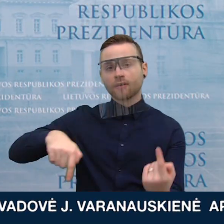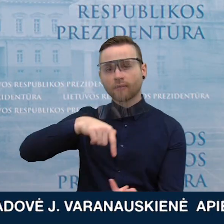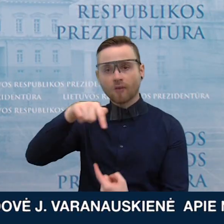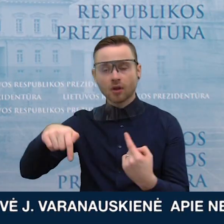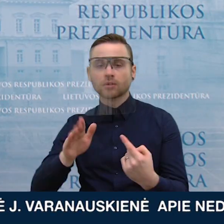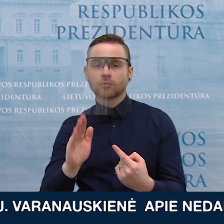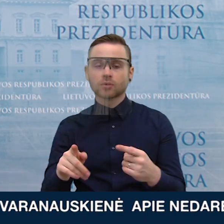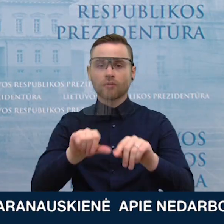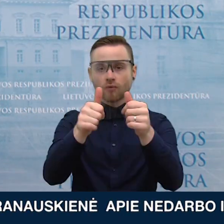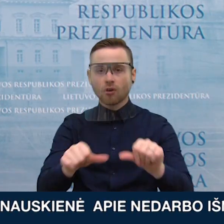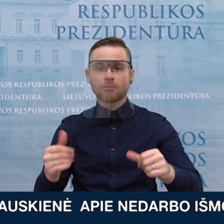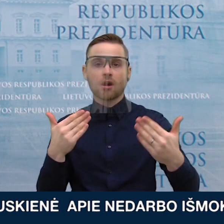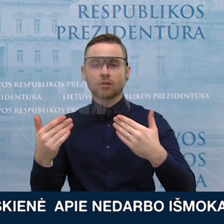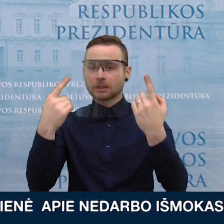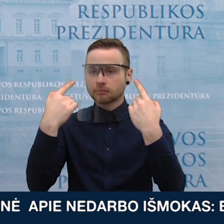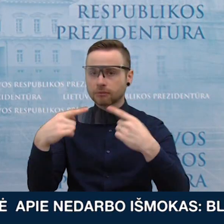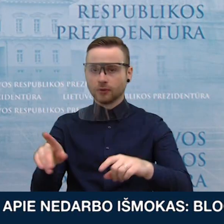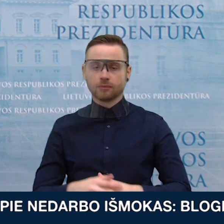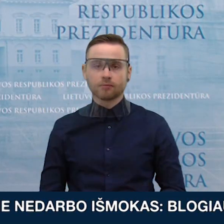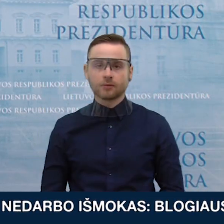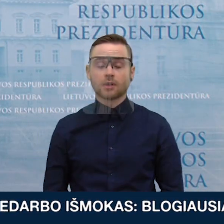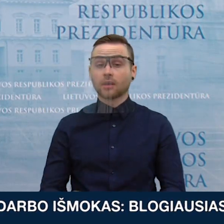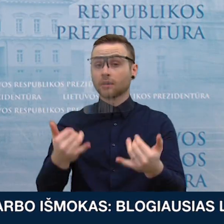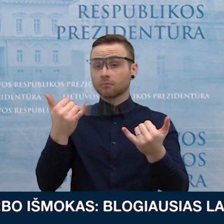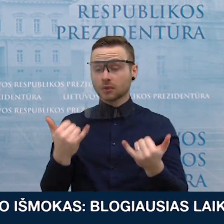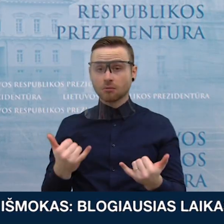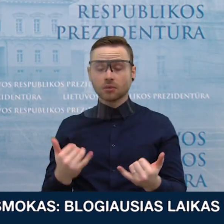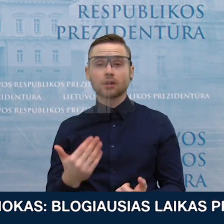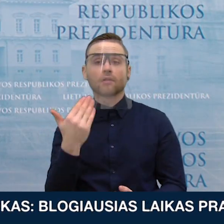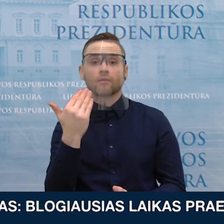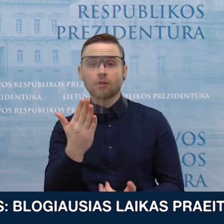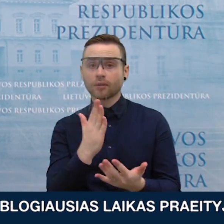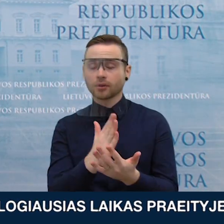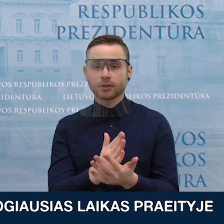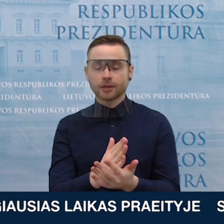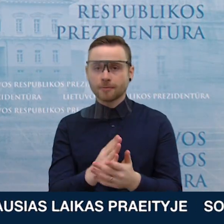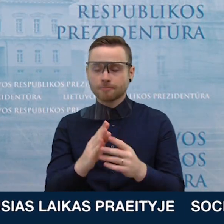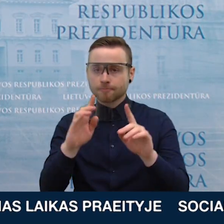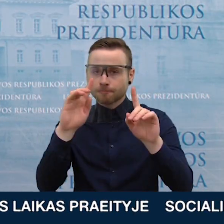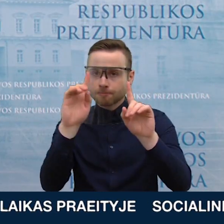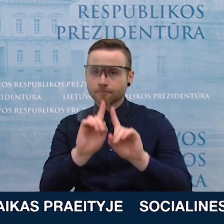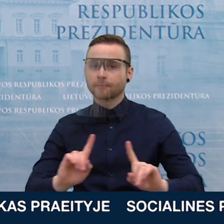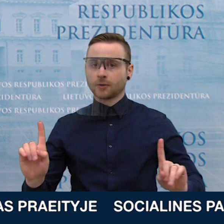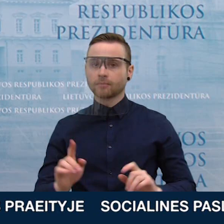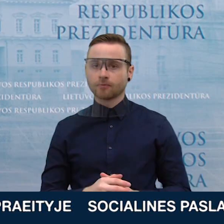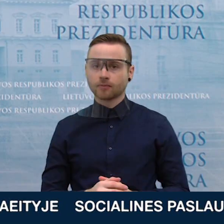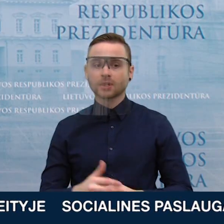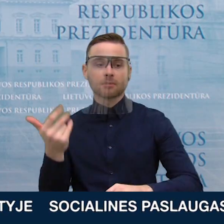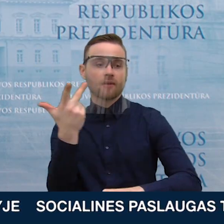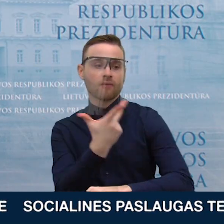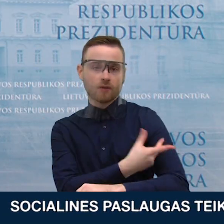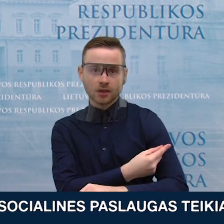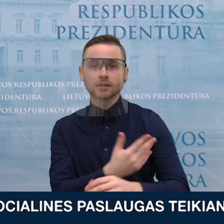metu visiškai kitaip, nes šiuo metu ji yra labai specifinė. Mes turime vakcinos kiekį, kuris yra